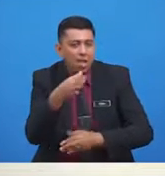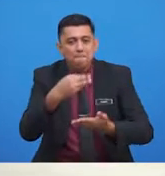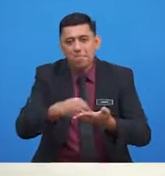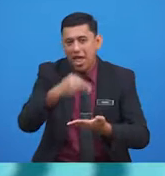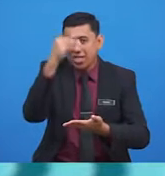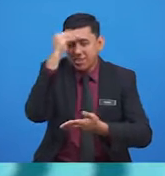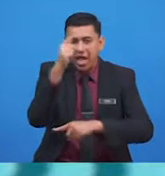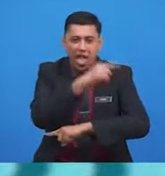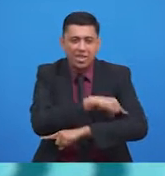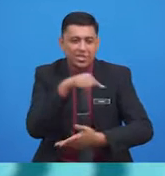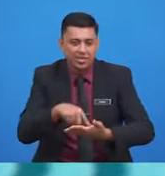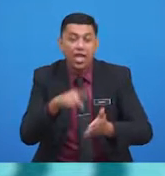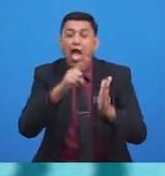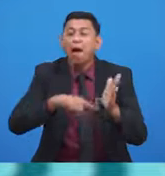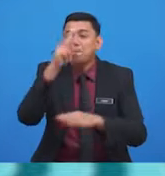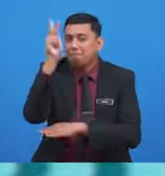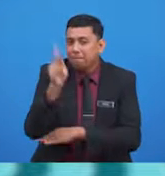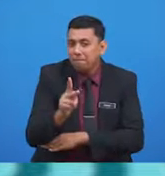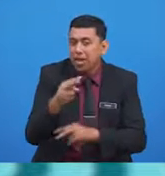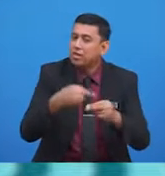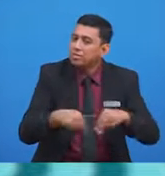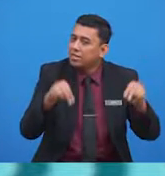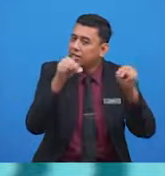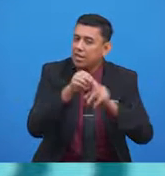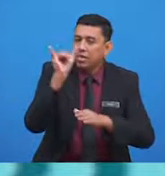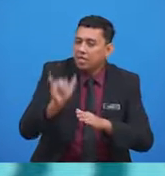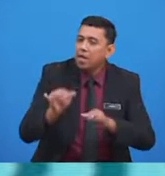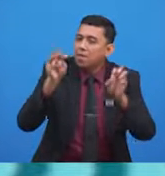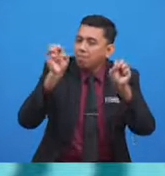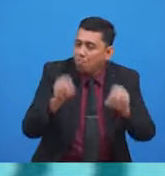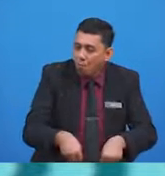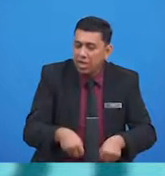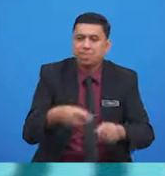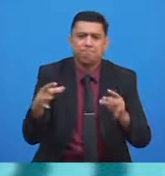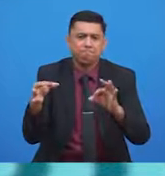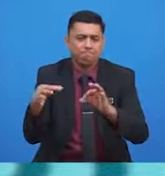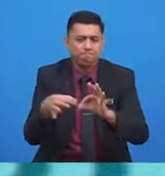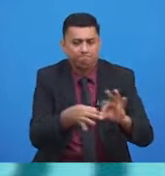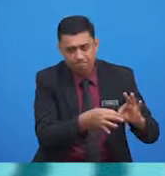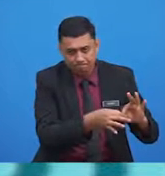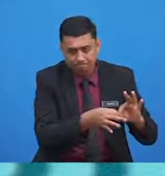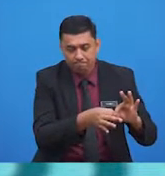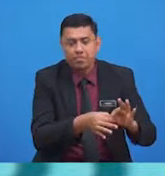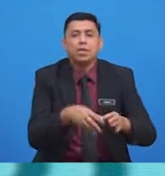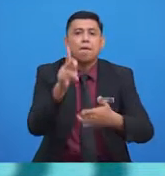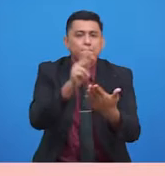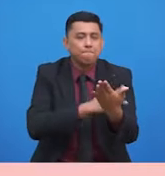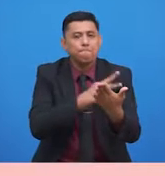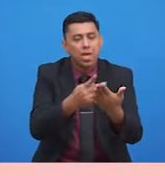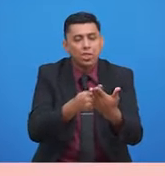ini? Apakah nilai yang boleh dikaitkan dengan pantun